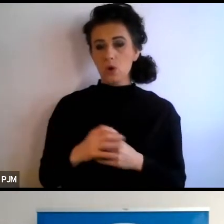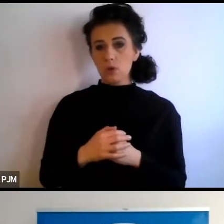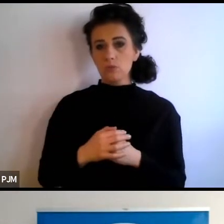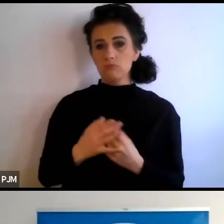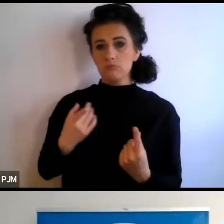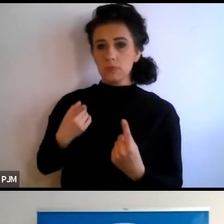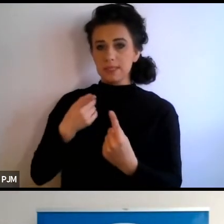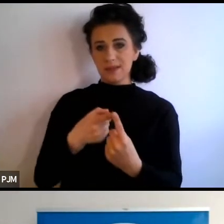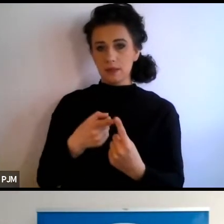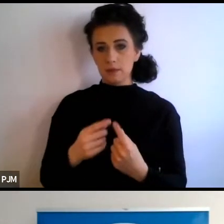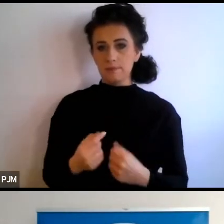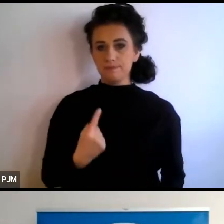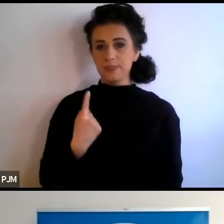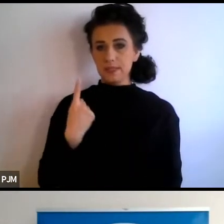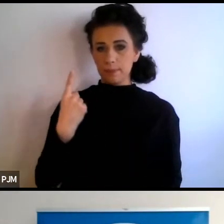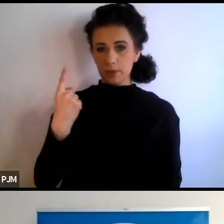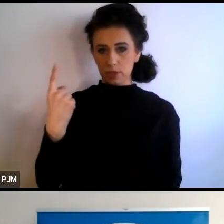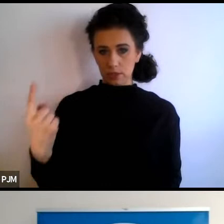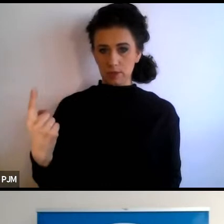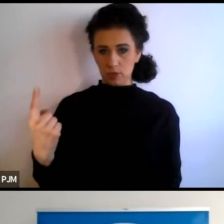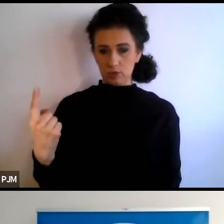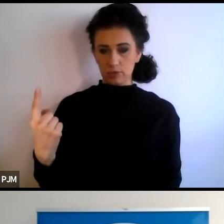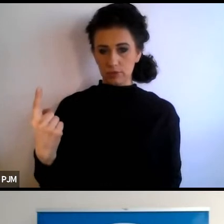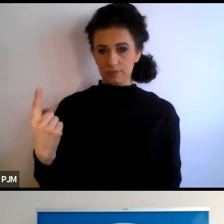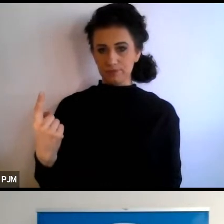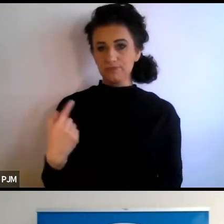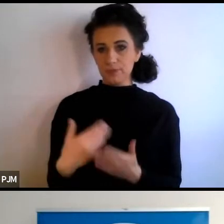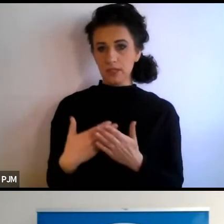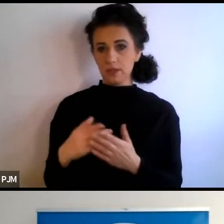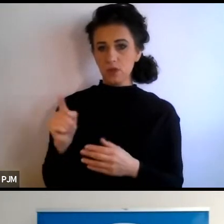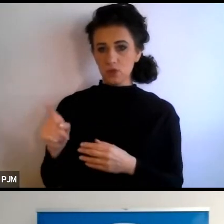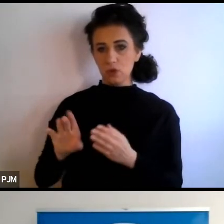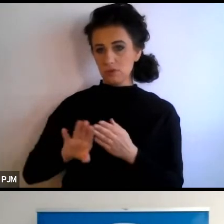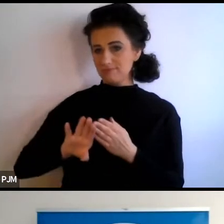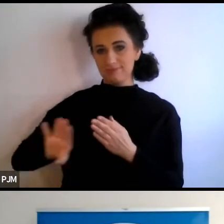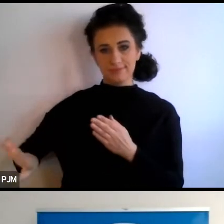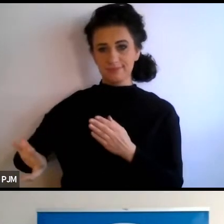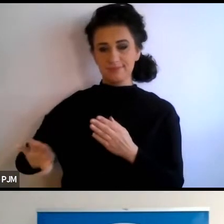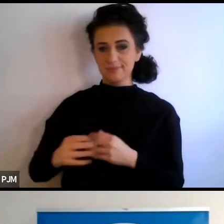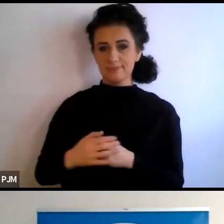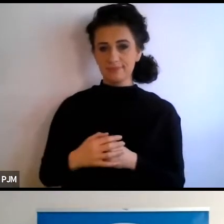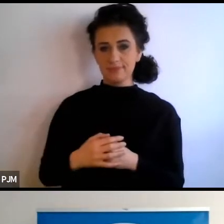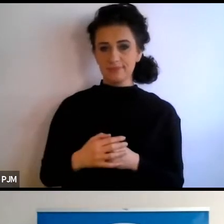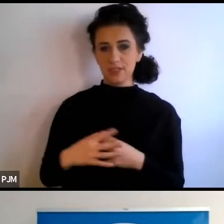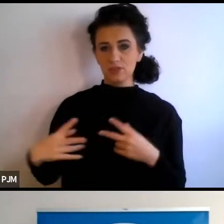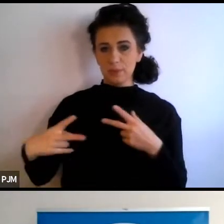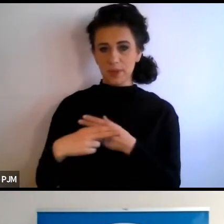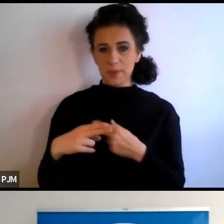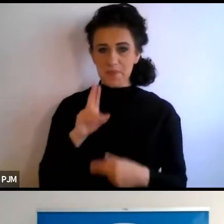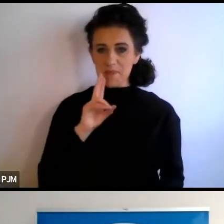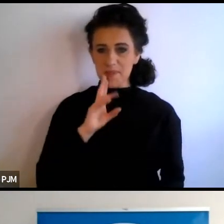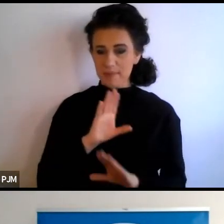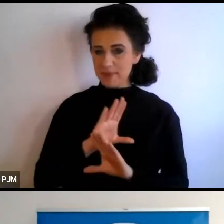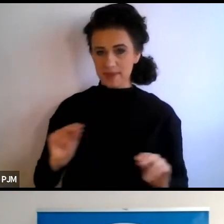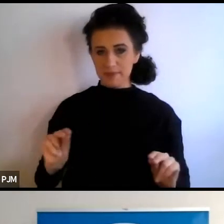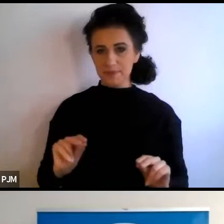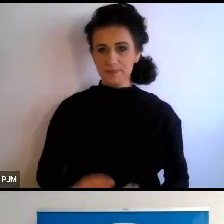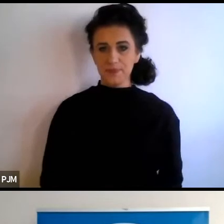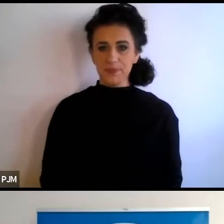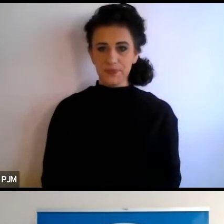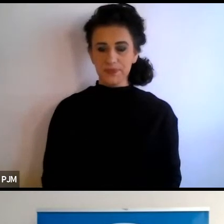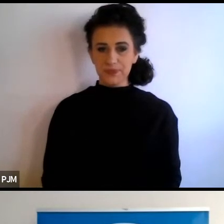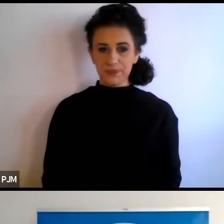cel, czyli usamodzielnianie, raczej od tego typu rozwiązań stronimy. Z tego powodu ja też bym